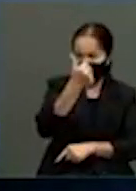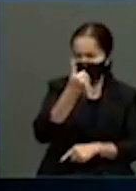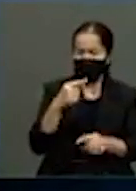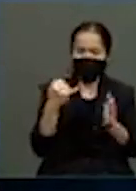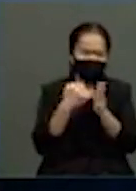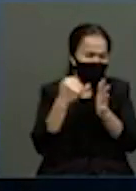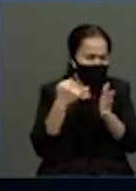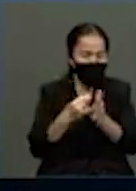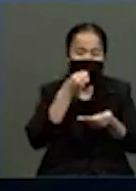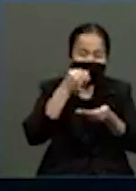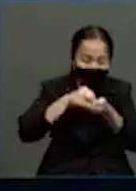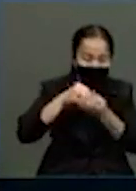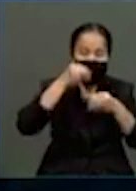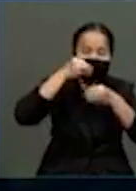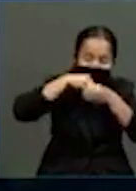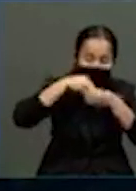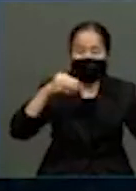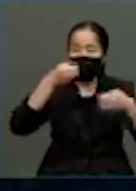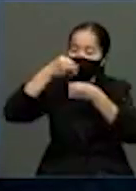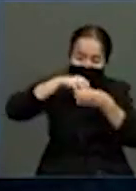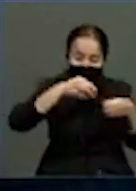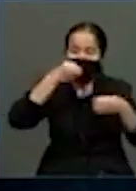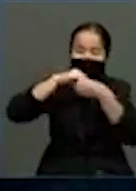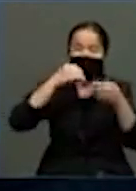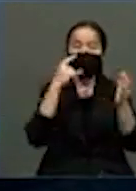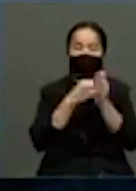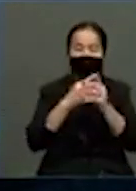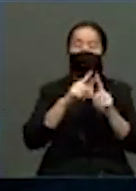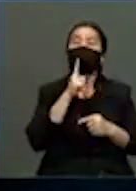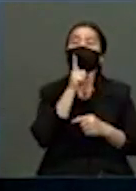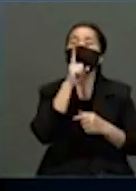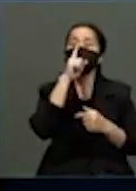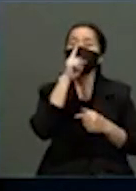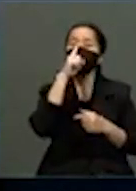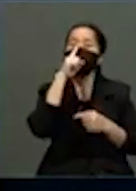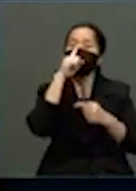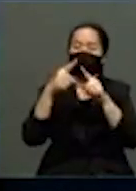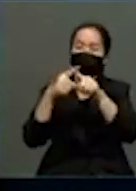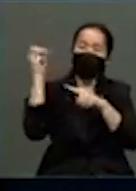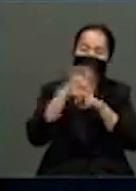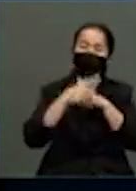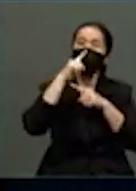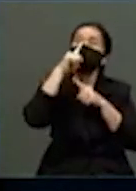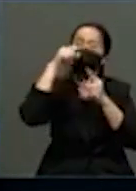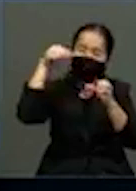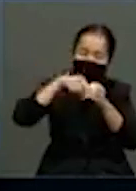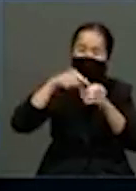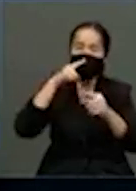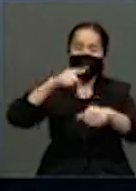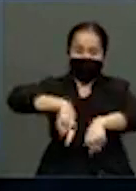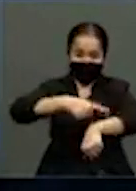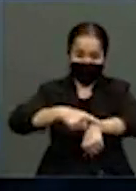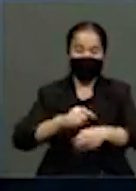ได้ 15,700 เนี่ยต้องทำให้ได้นะครับแล้วหรือจะเพิ่มศักยภาพขึ้นไปกว่านี้กรณีถ้ามีการระบาดมากขึ้น